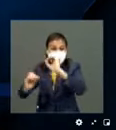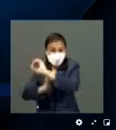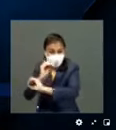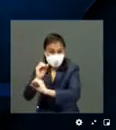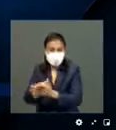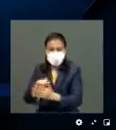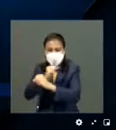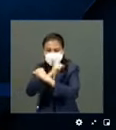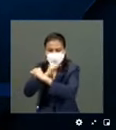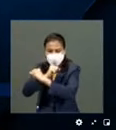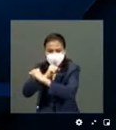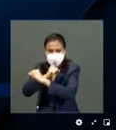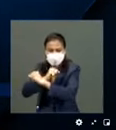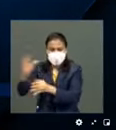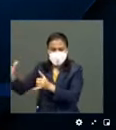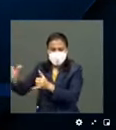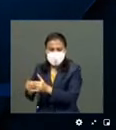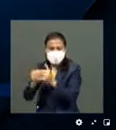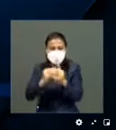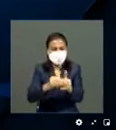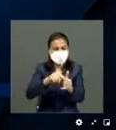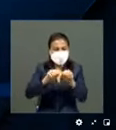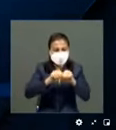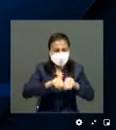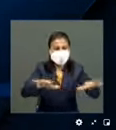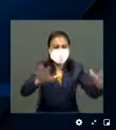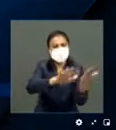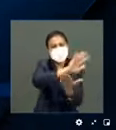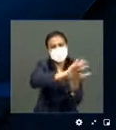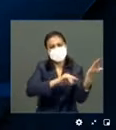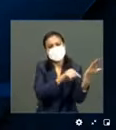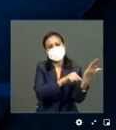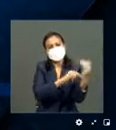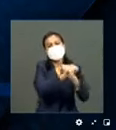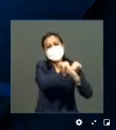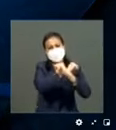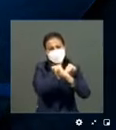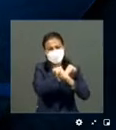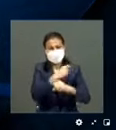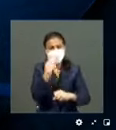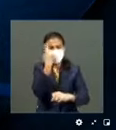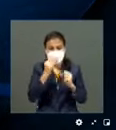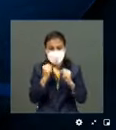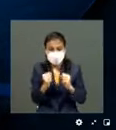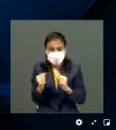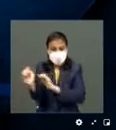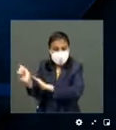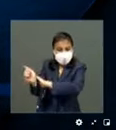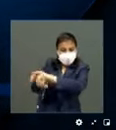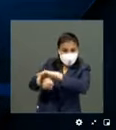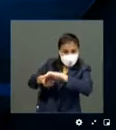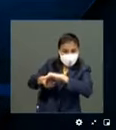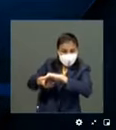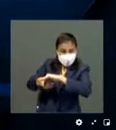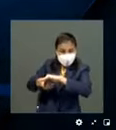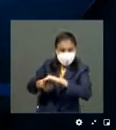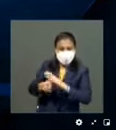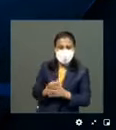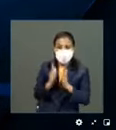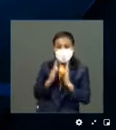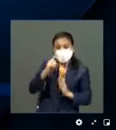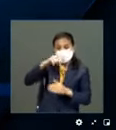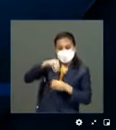ให้เกิดการแพร่เชื้ออย่างไรก็ตามเนี่ยนะคะคนที่พยายามจะลักลอบเข้ามาก็อาจจะไม่ร่วมมือค่ะดังนั้นต้อง